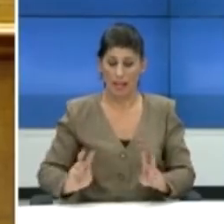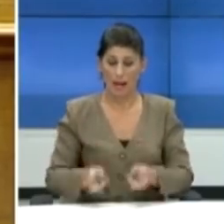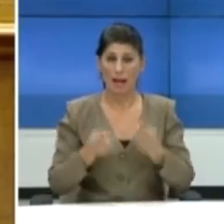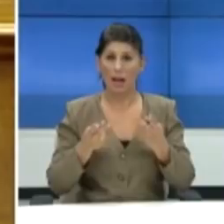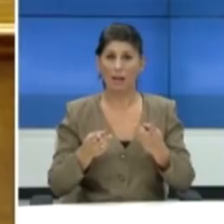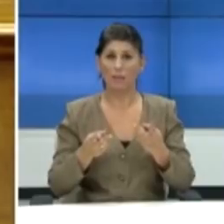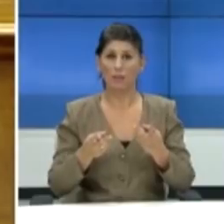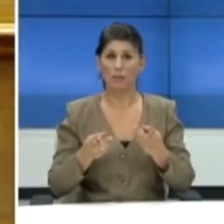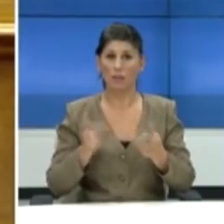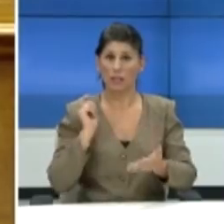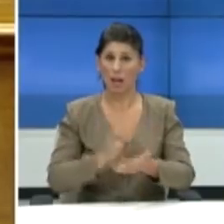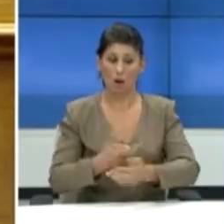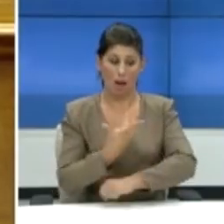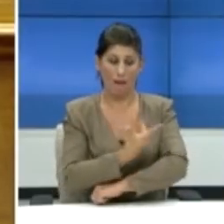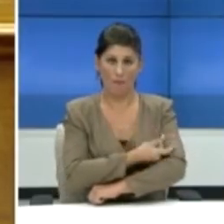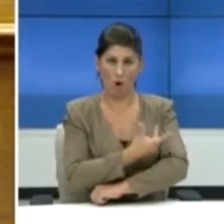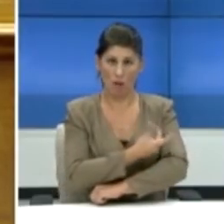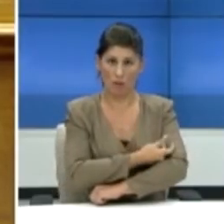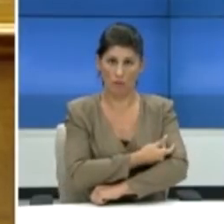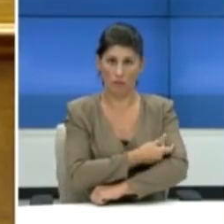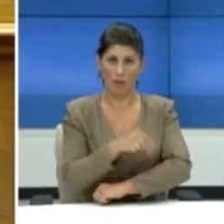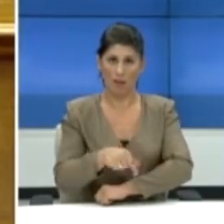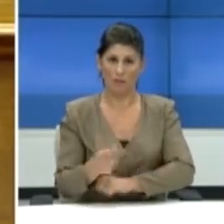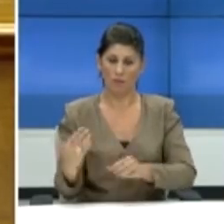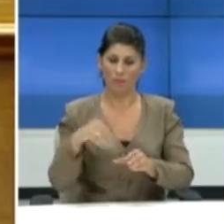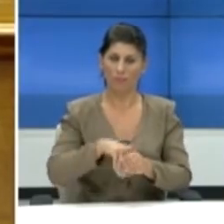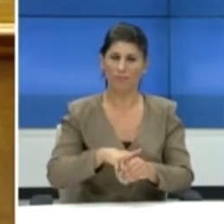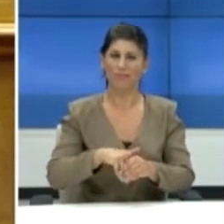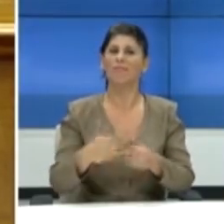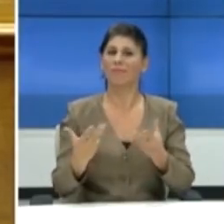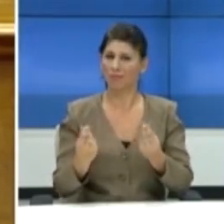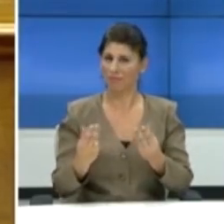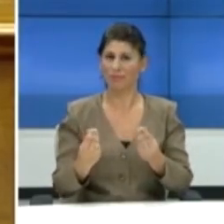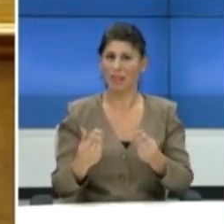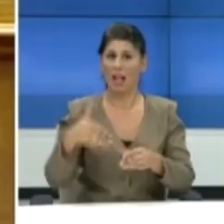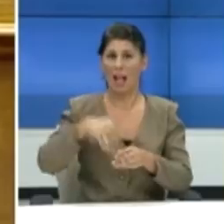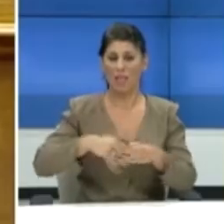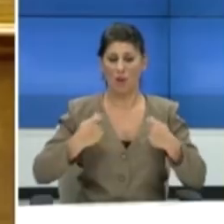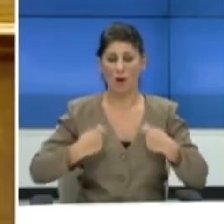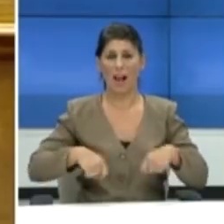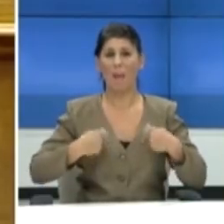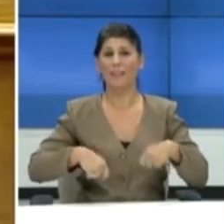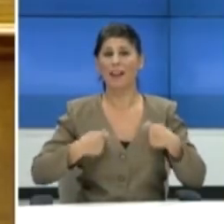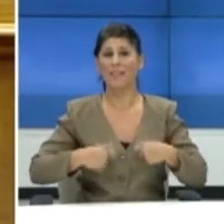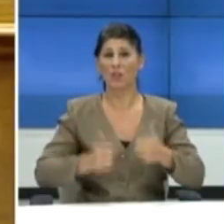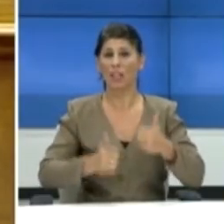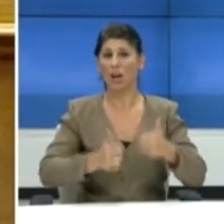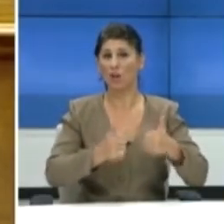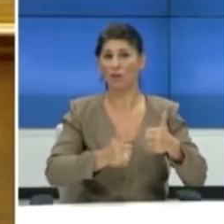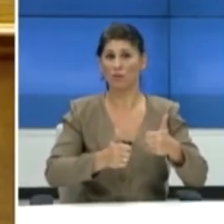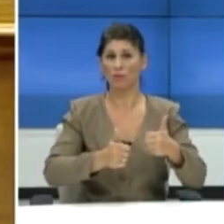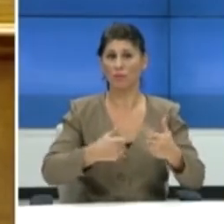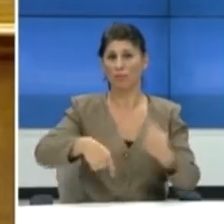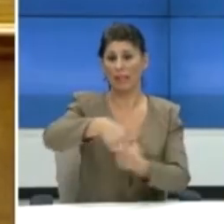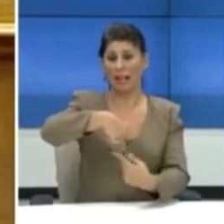ανακάλυψη και η προμήθεια του εμβολίου υποτάσσεται σε διάφορους ενδοκαπιταλιστικούς ανταγωνισμούς ανάμεσα